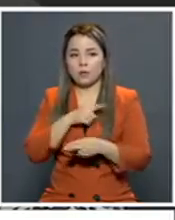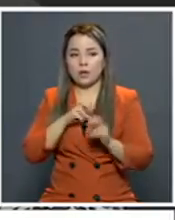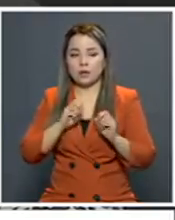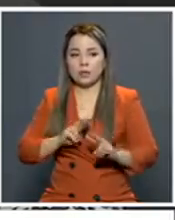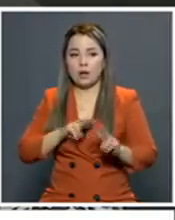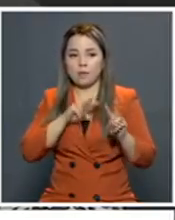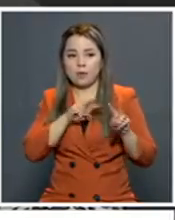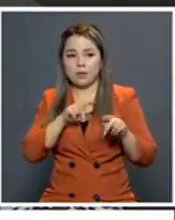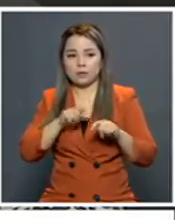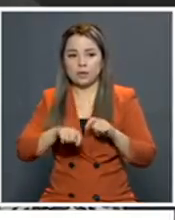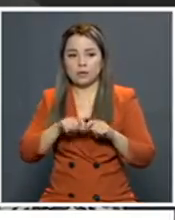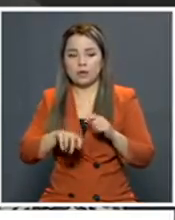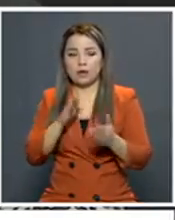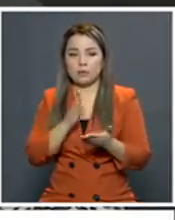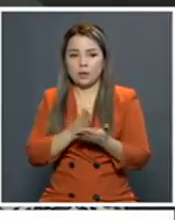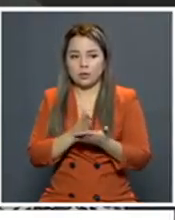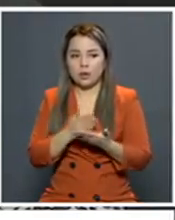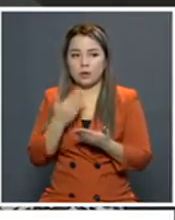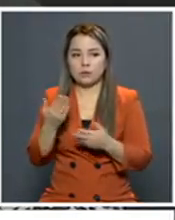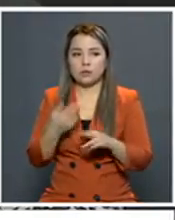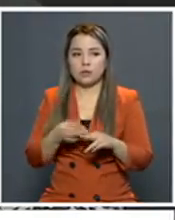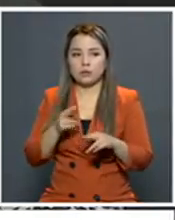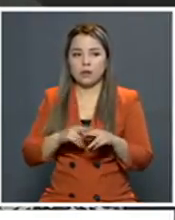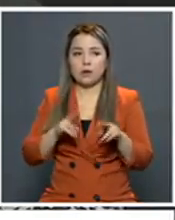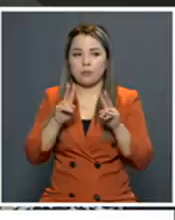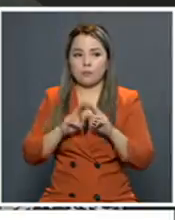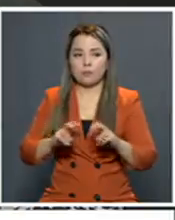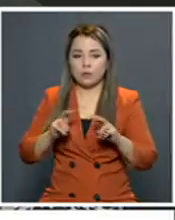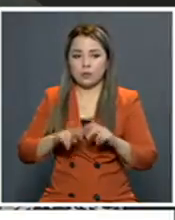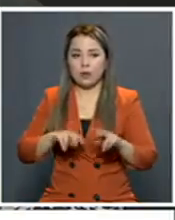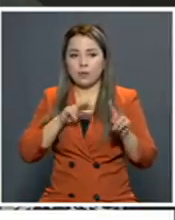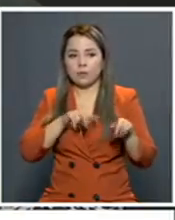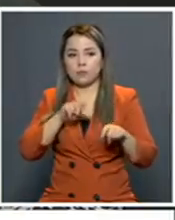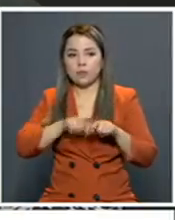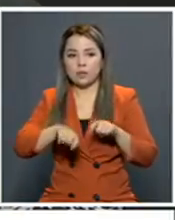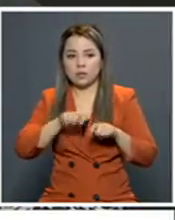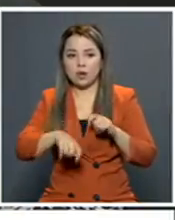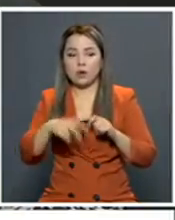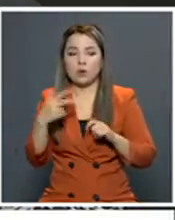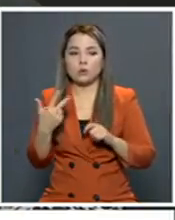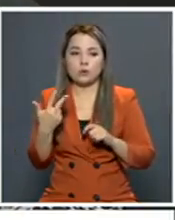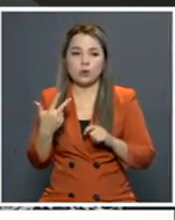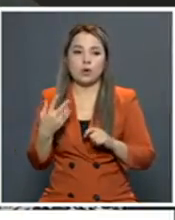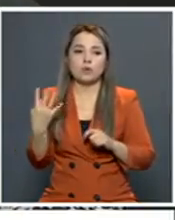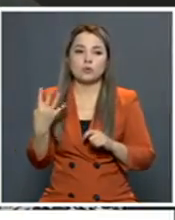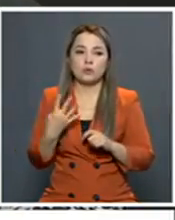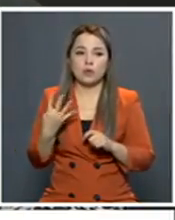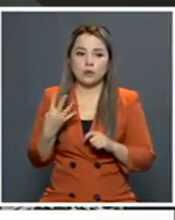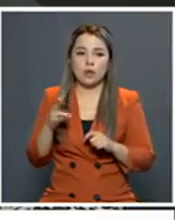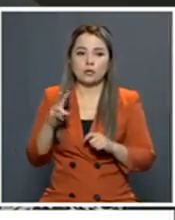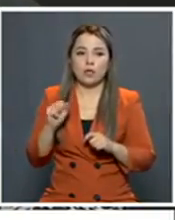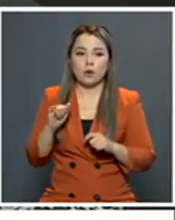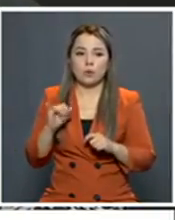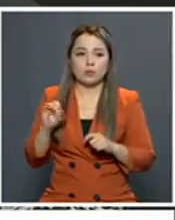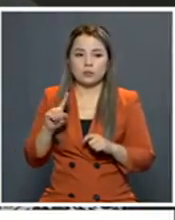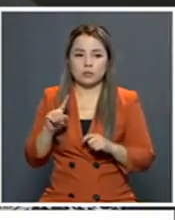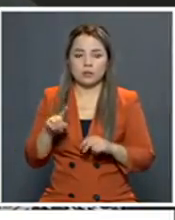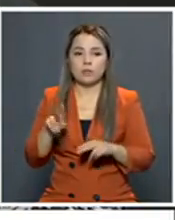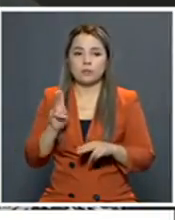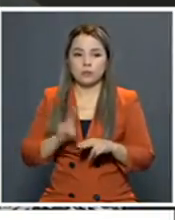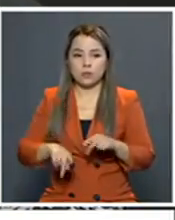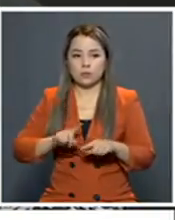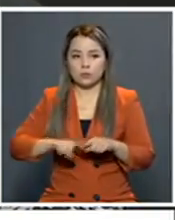бақылауда болып жатыр. Олардың бақылауы осы 3-ші және 4-ші Наурыз күні